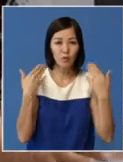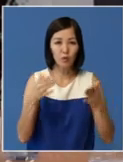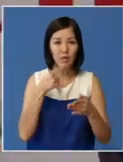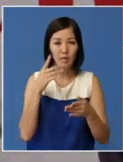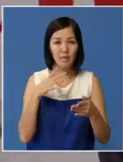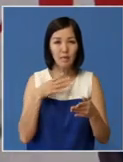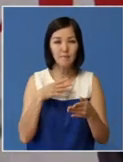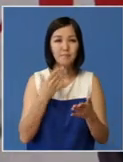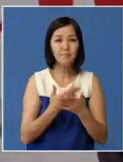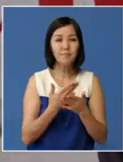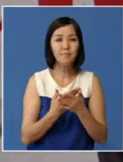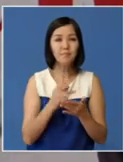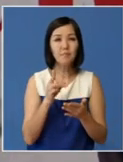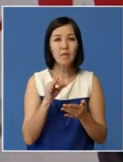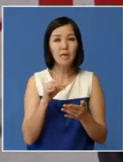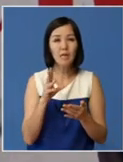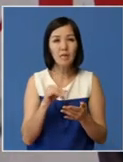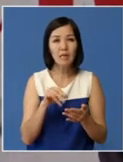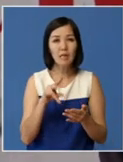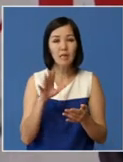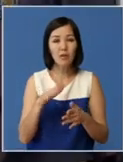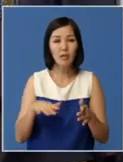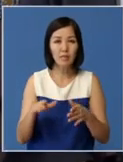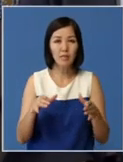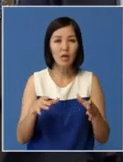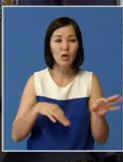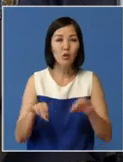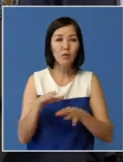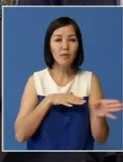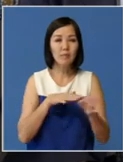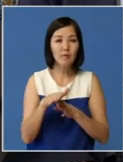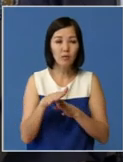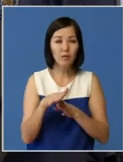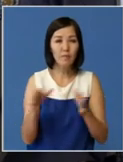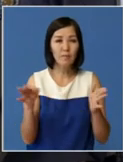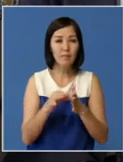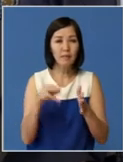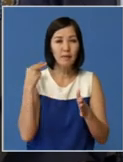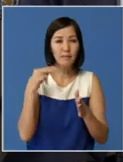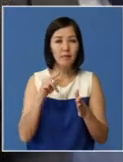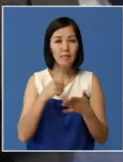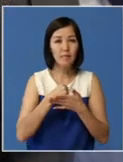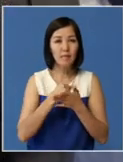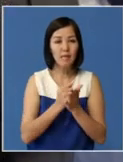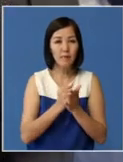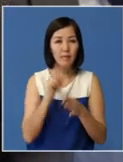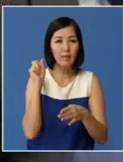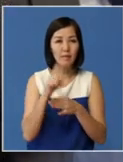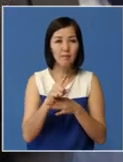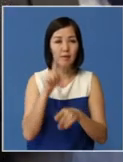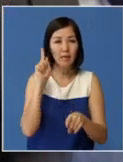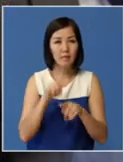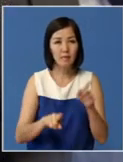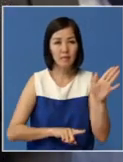айтылды. Мәселен, Қаратал мен Іле ауданында партиялық жоба іске асырылуда. Олар осы мақсатта президент нақтылап берген тапсырмаға тез арада